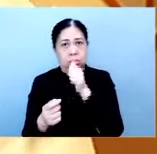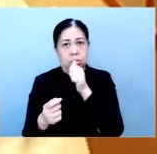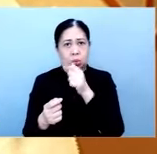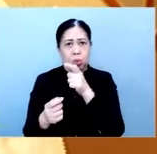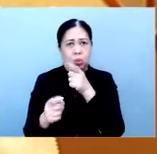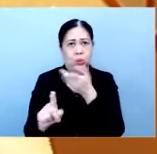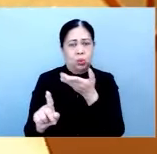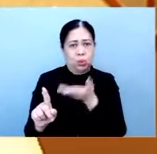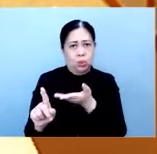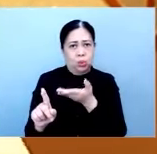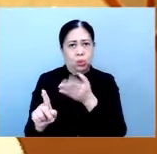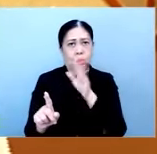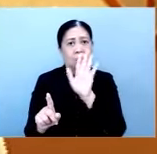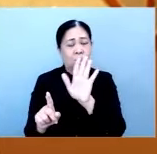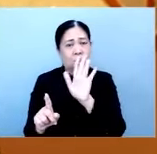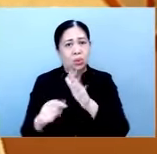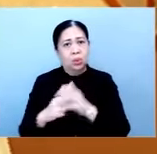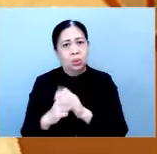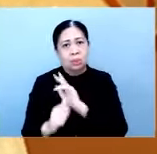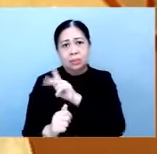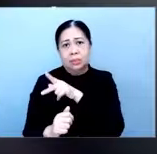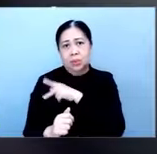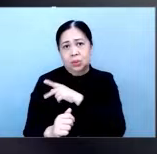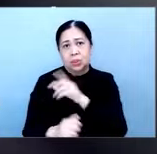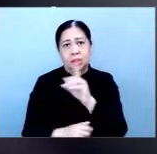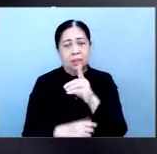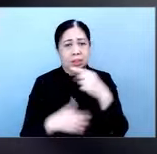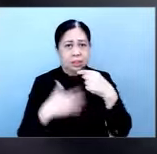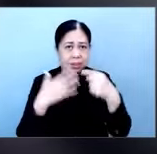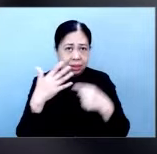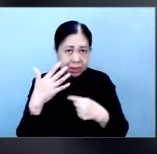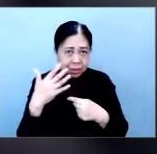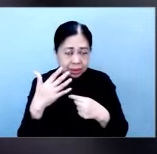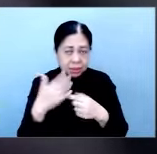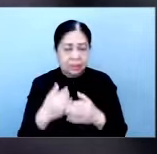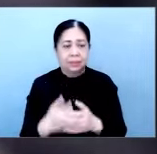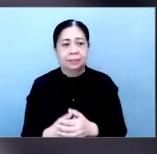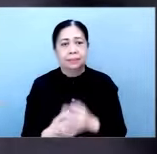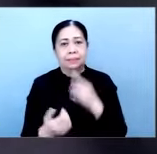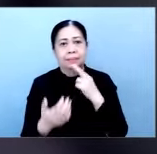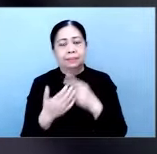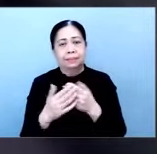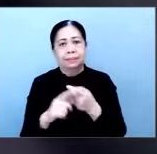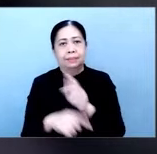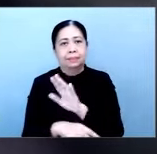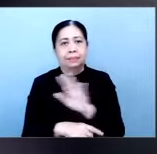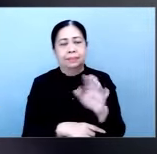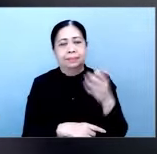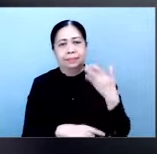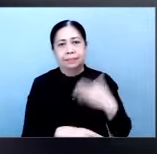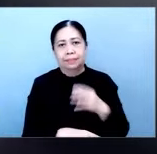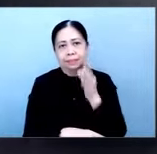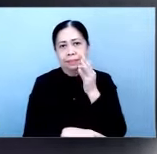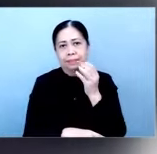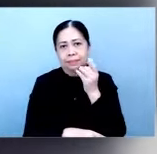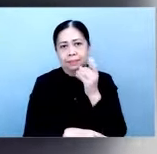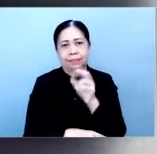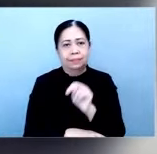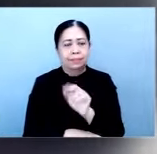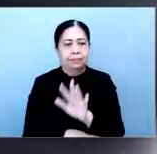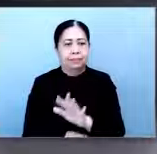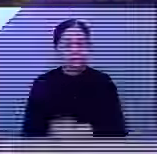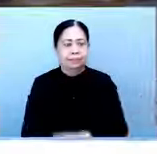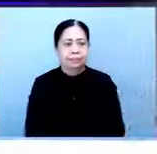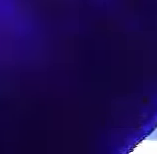kakilala yung inyo pong mga personal details. Nagbabalita mula sa Frontline, Faith Del Mundo,